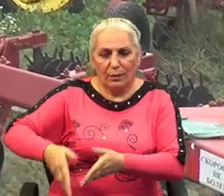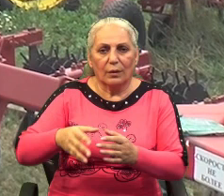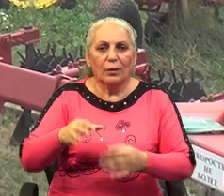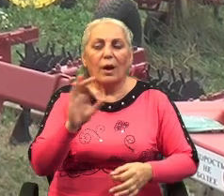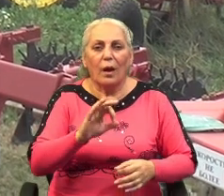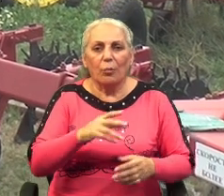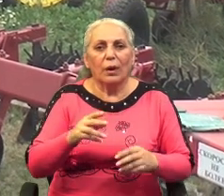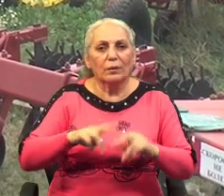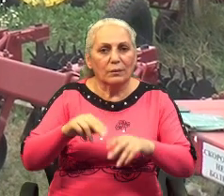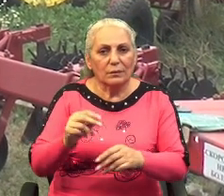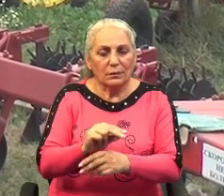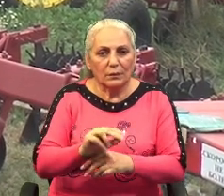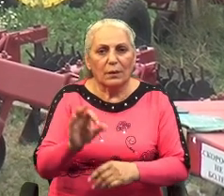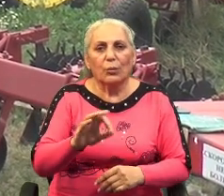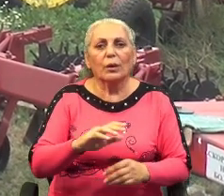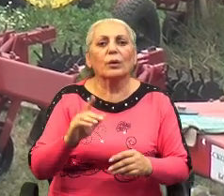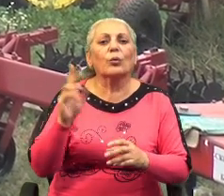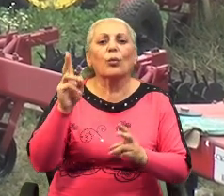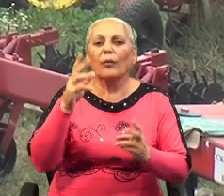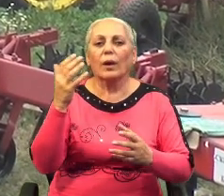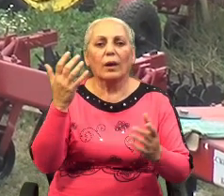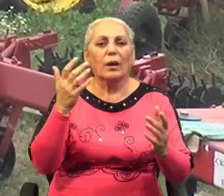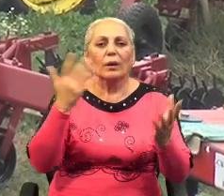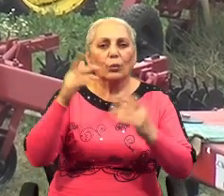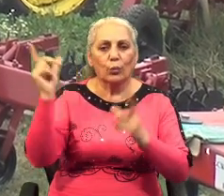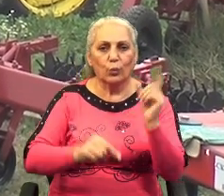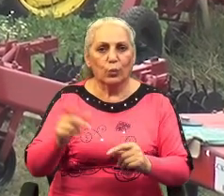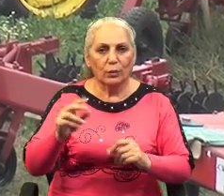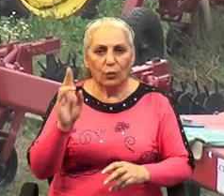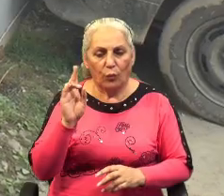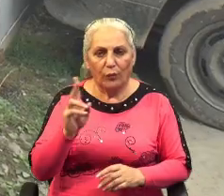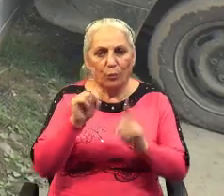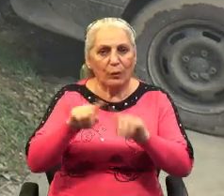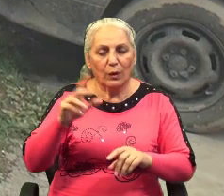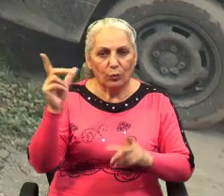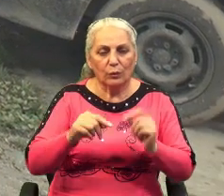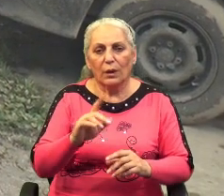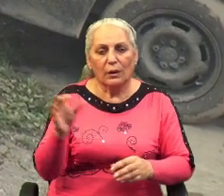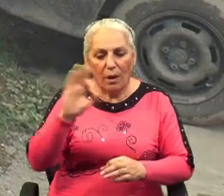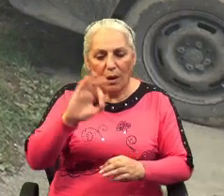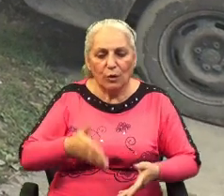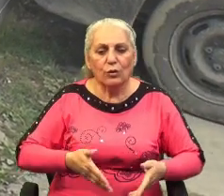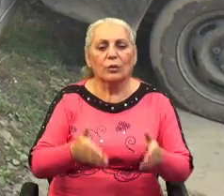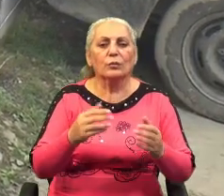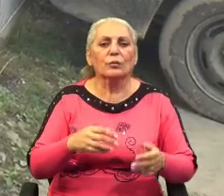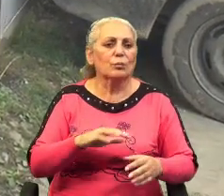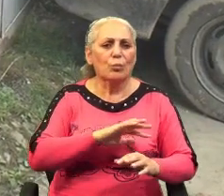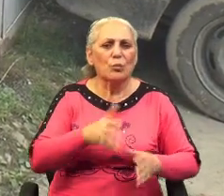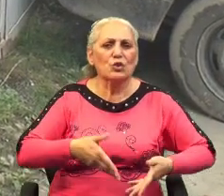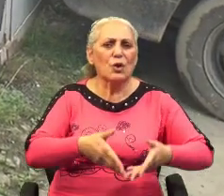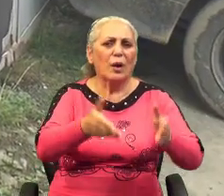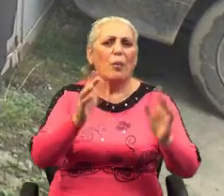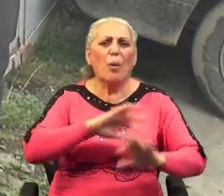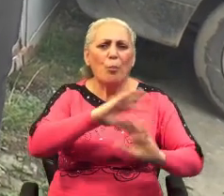տուրիստներին գրավելու համար մինիմում պայմանները կարելի ասել արդեն համայնքում կունենանք։ Ճանապարհները բոլորովին պիտանի